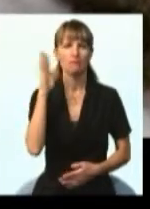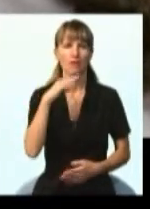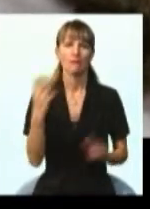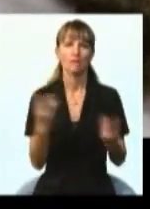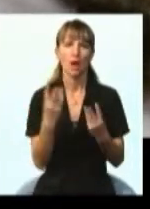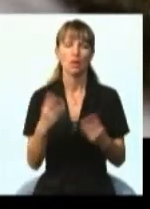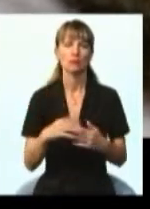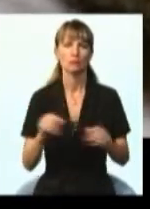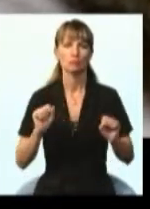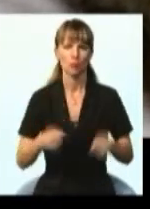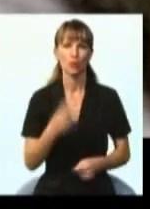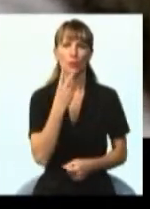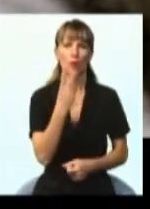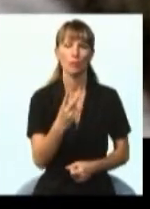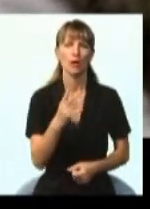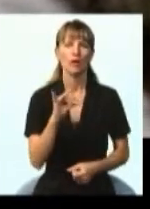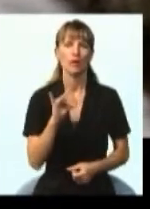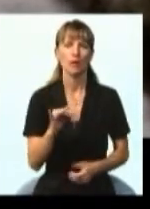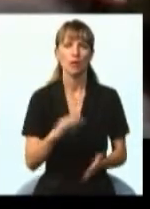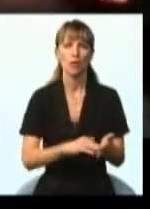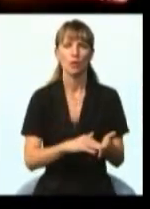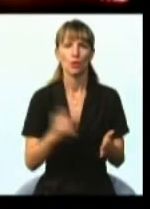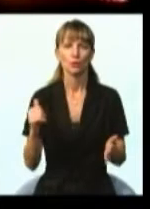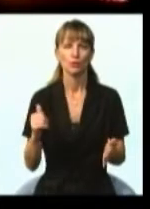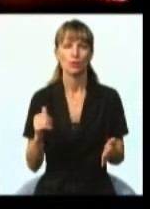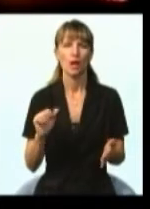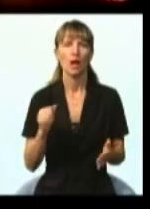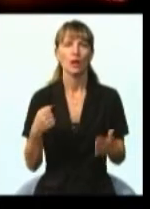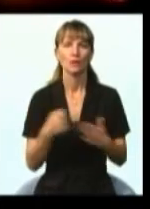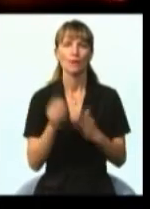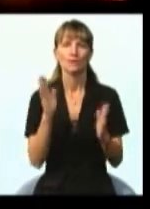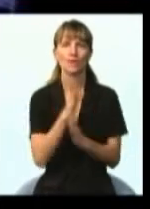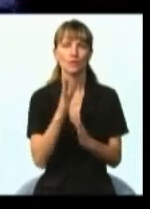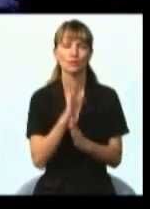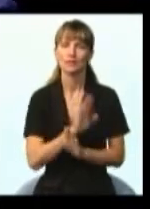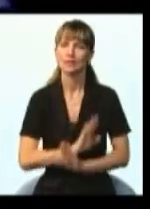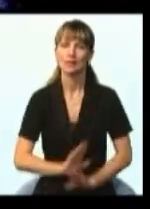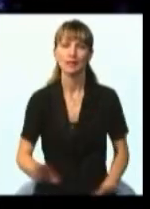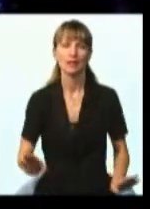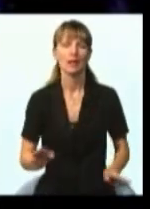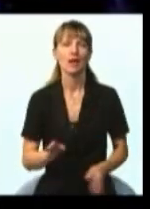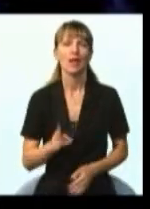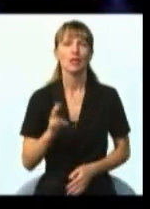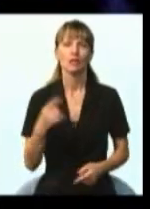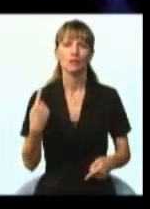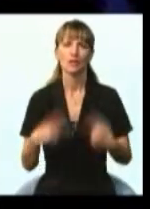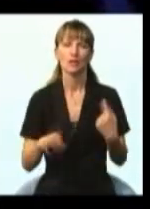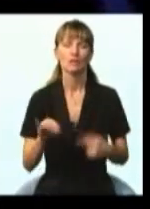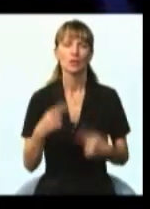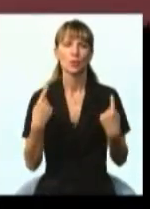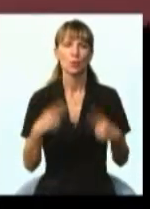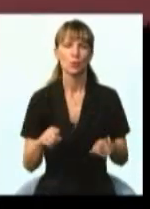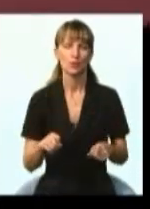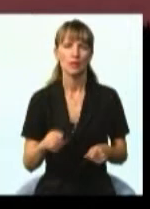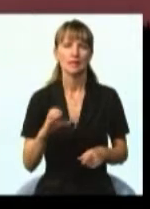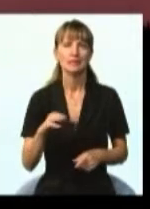та землю можна побачити та навіть доторкнутися до них. А до повітря – зась. Однак, на відміну від інших стихій,